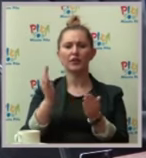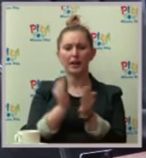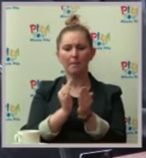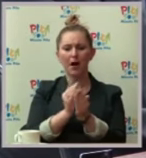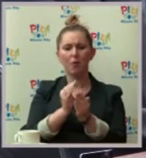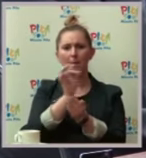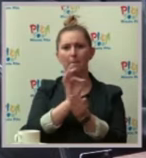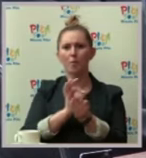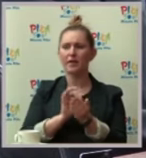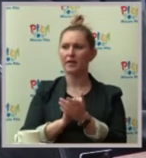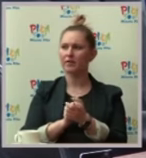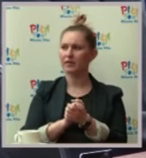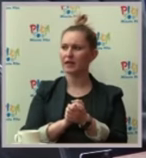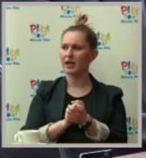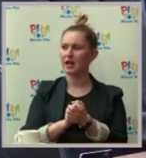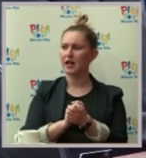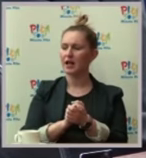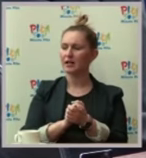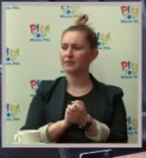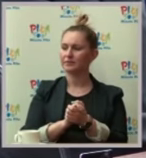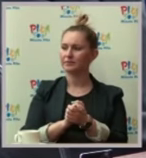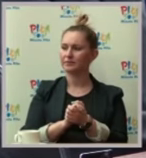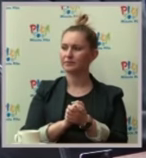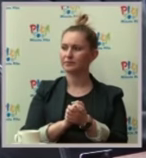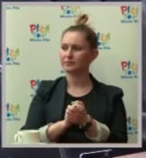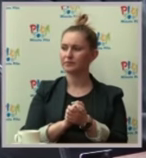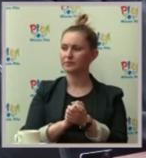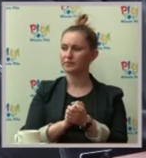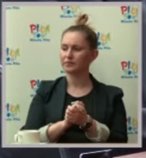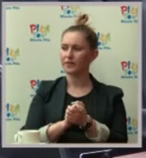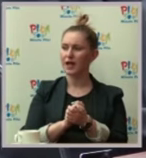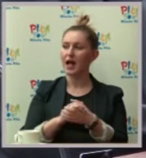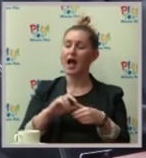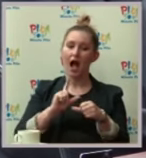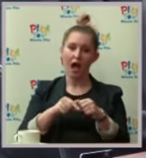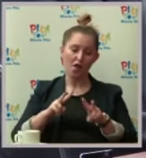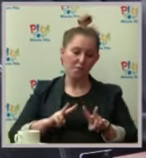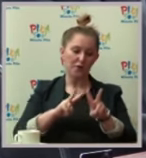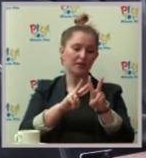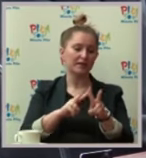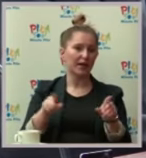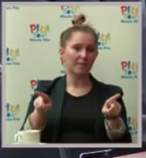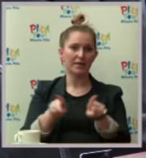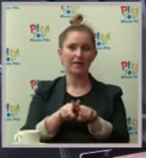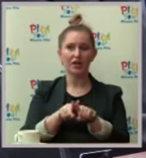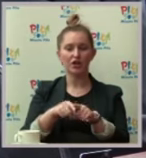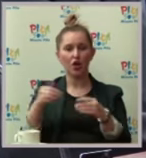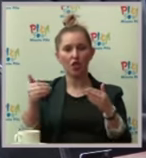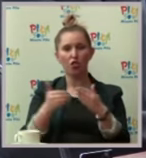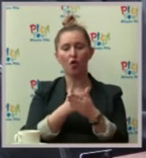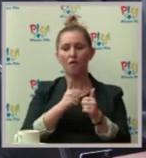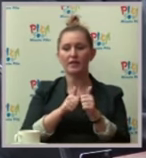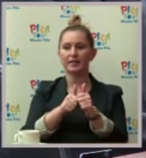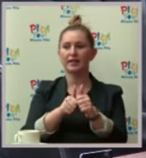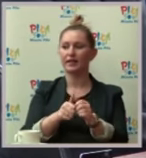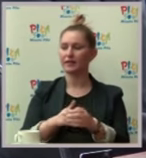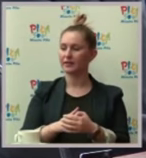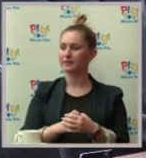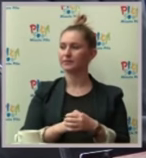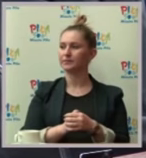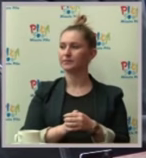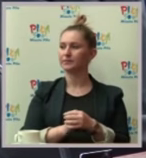jeżeli chodzi o wydatki majątkowe, to wprowadzamy kilka całkiem nowych zadań, które pojawiły się przy